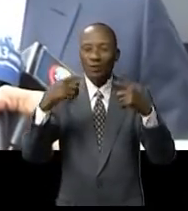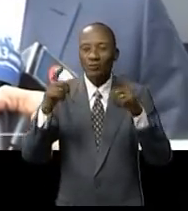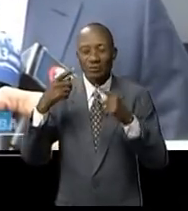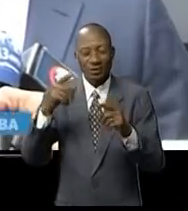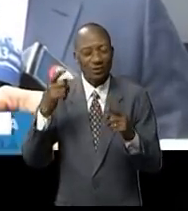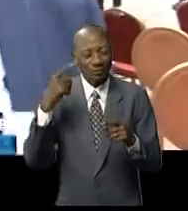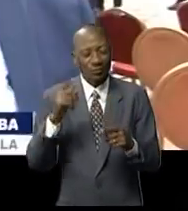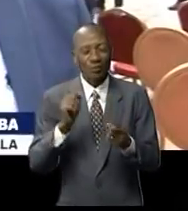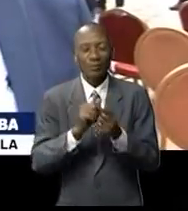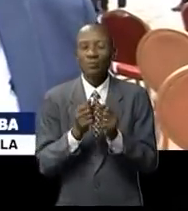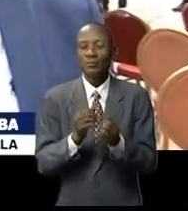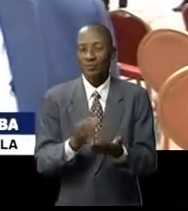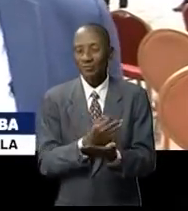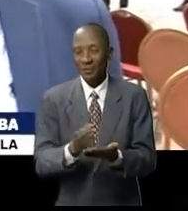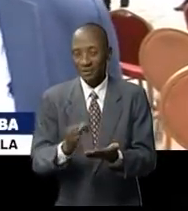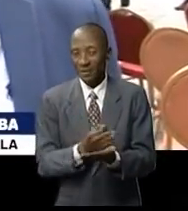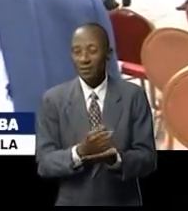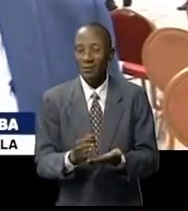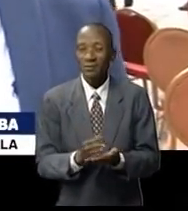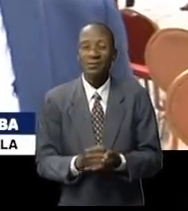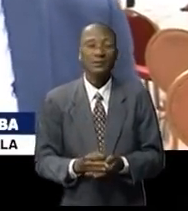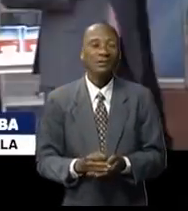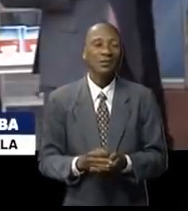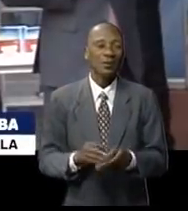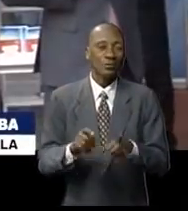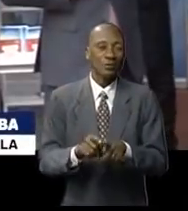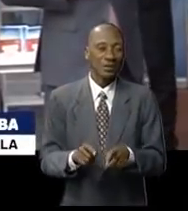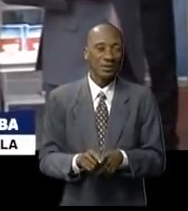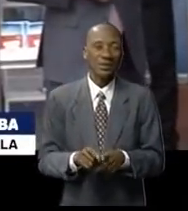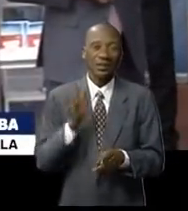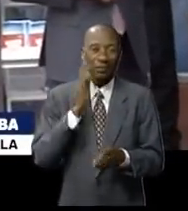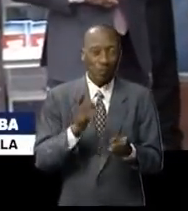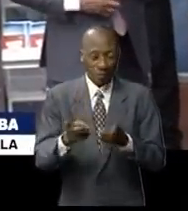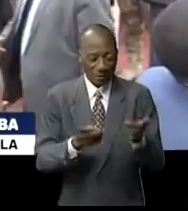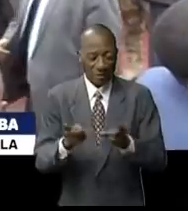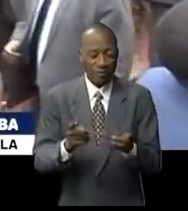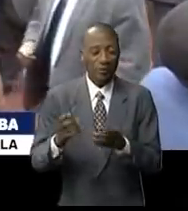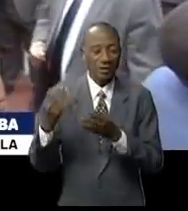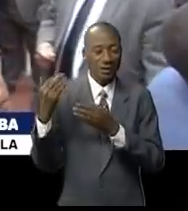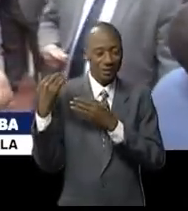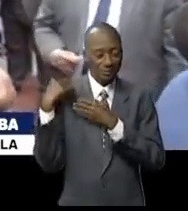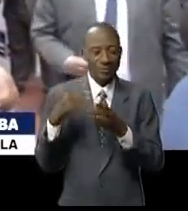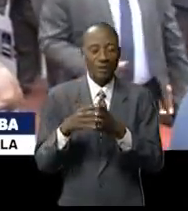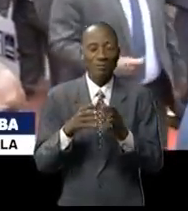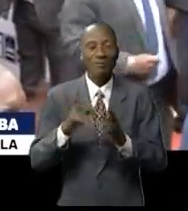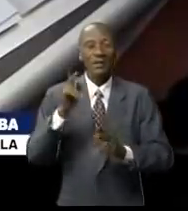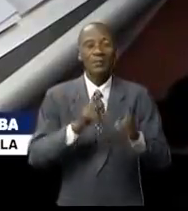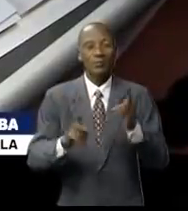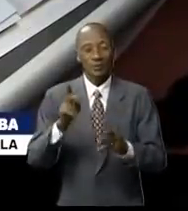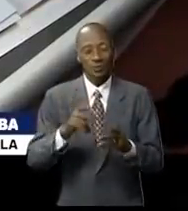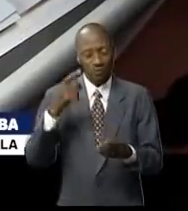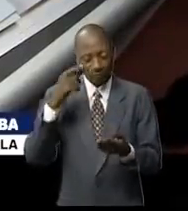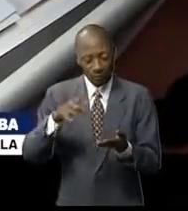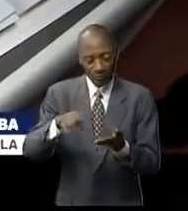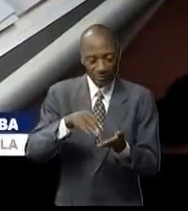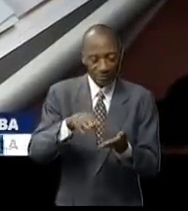campagne est d'inciter la culture fiscale et la gestion responsable par la population est une balise pour la maximisation des recettes